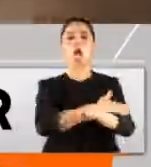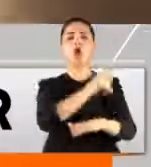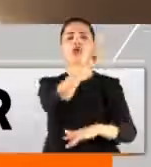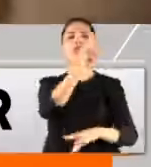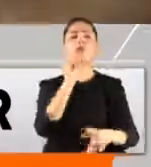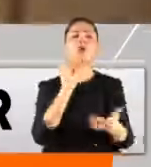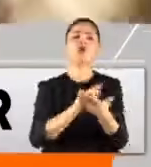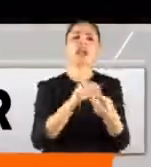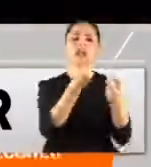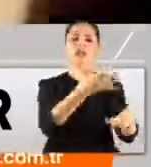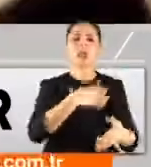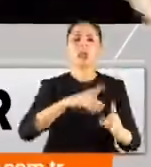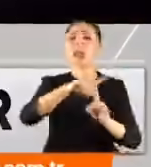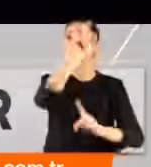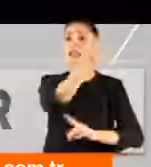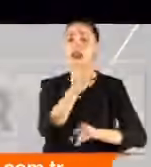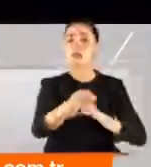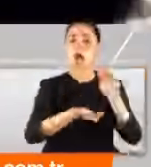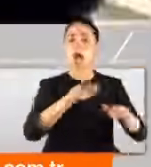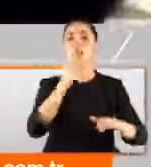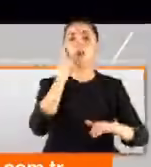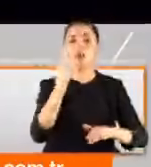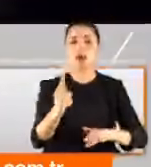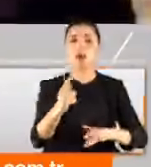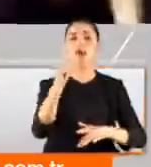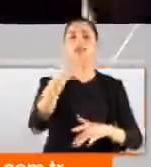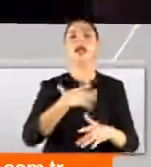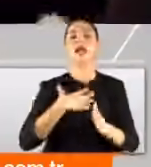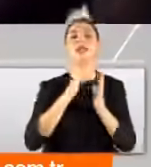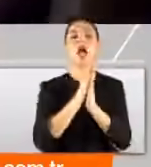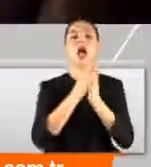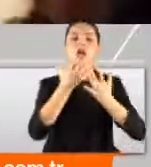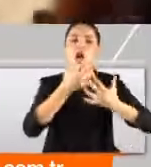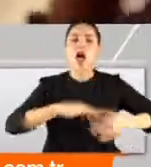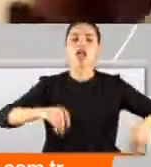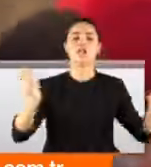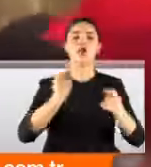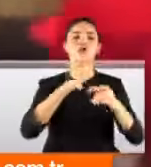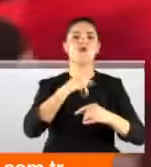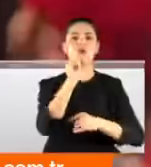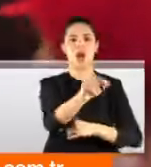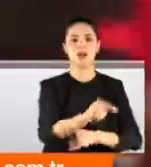var. Trump'ın ise bu hamleye karşı kendini kapsayan bir af çıkarma hazırlığında olduğu iddia ediliyor.